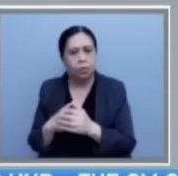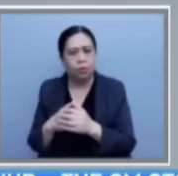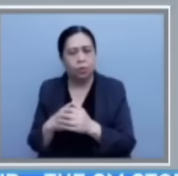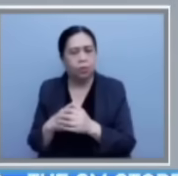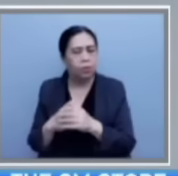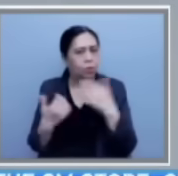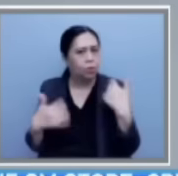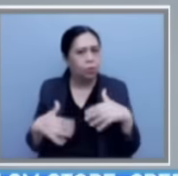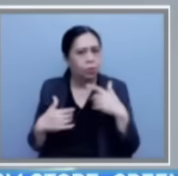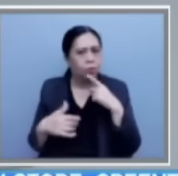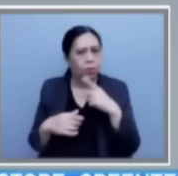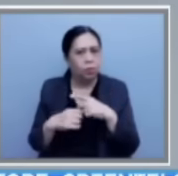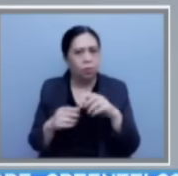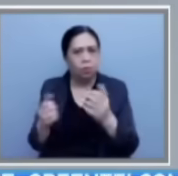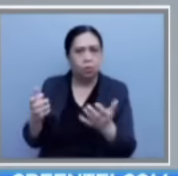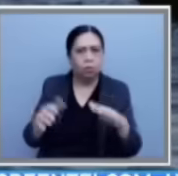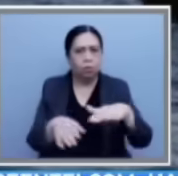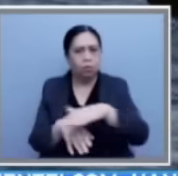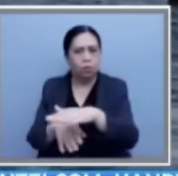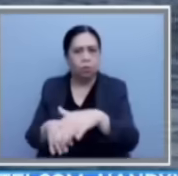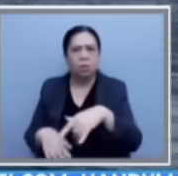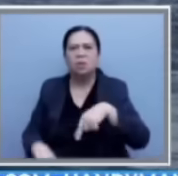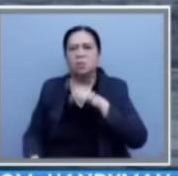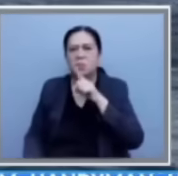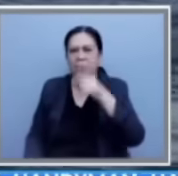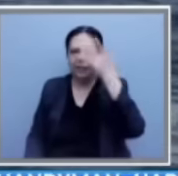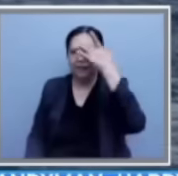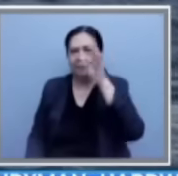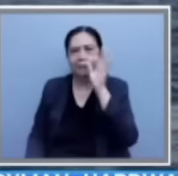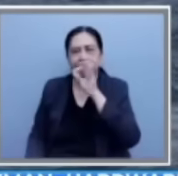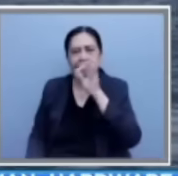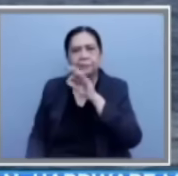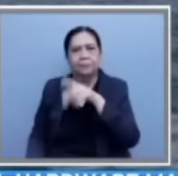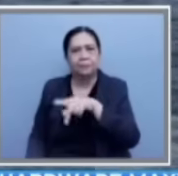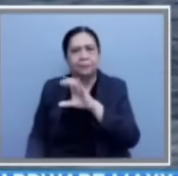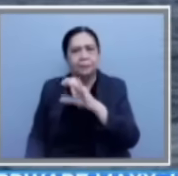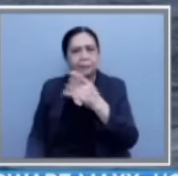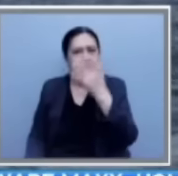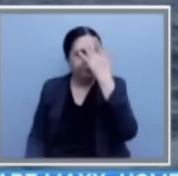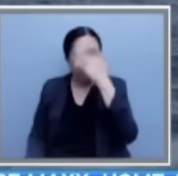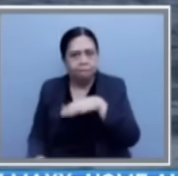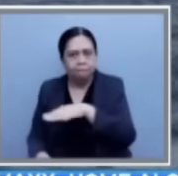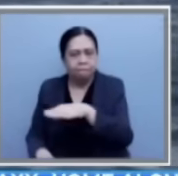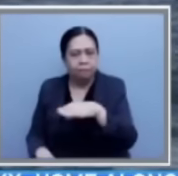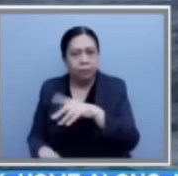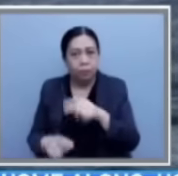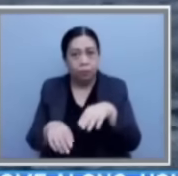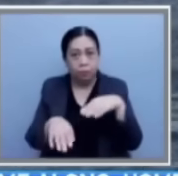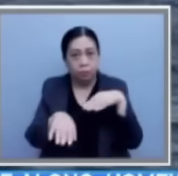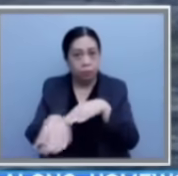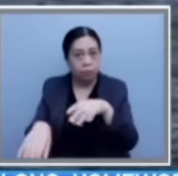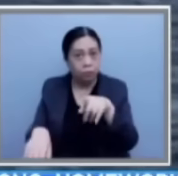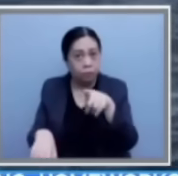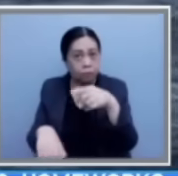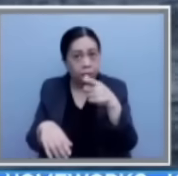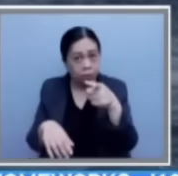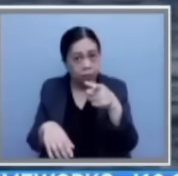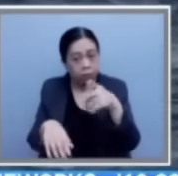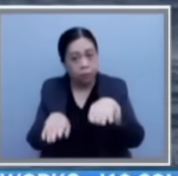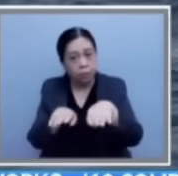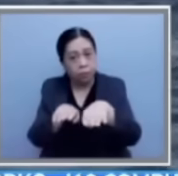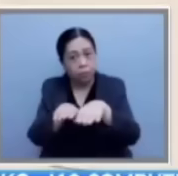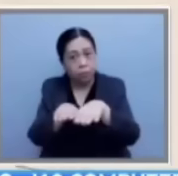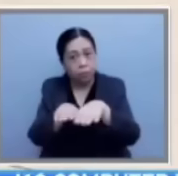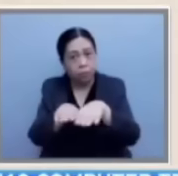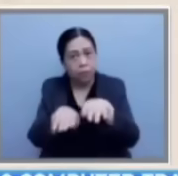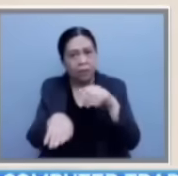talaga Oo magaling lang yung mga kwan natin coast natin In other words din Kayo ' ba nung Ah yung not you but